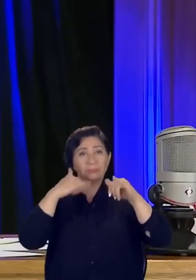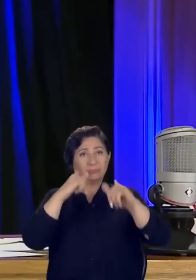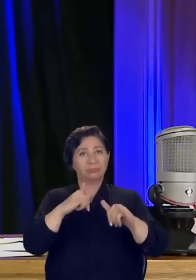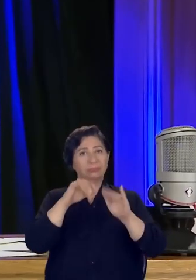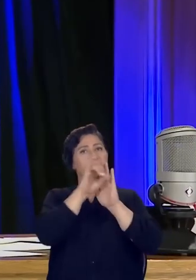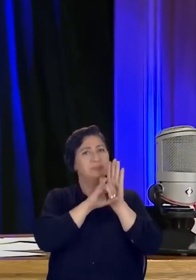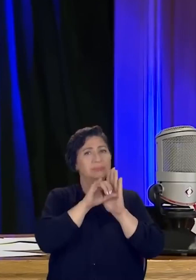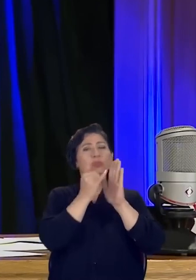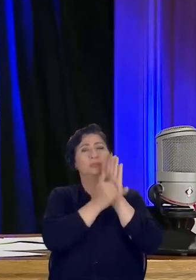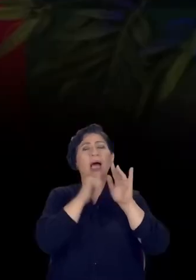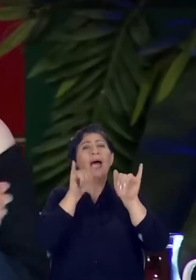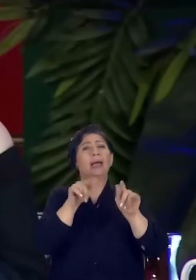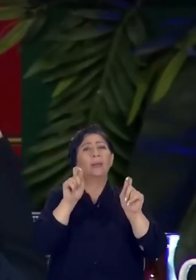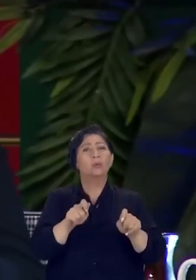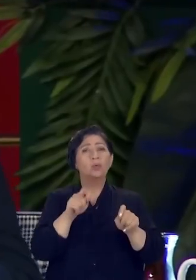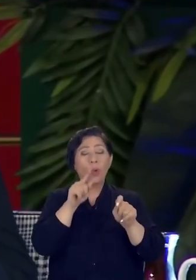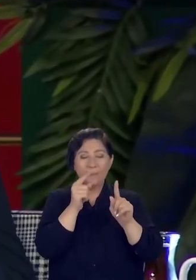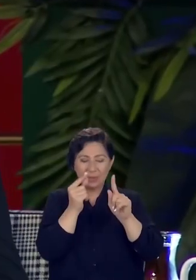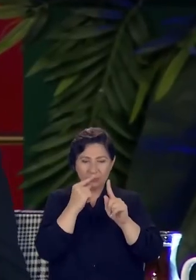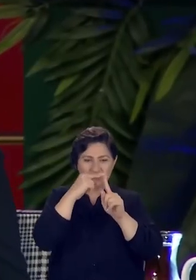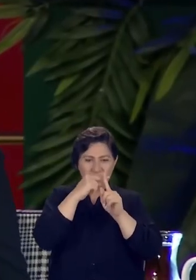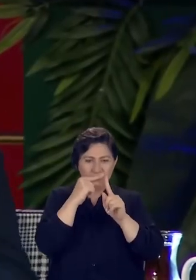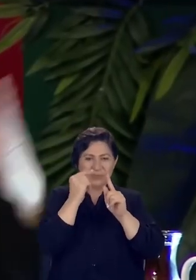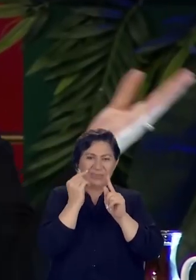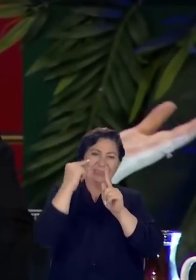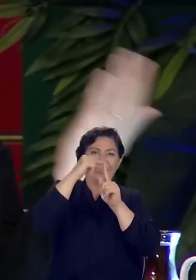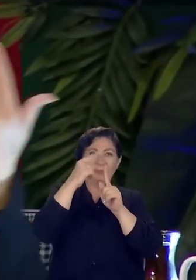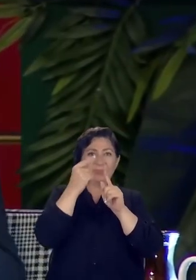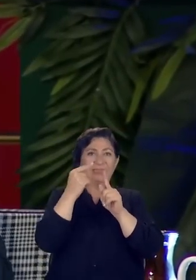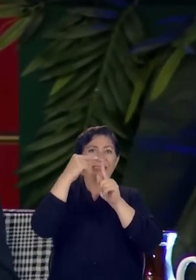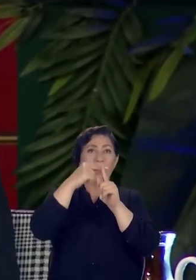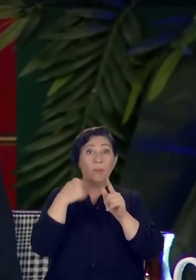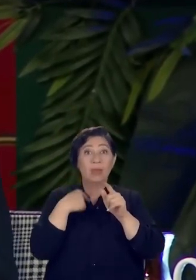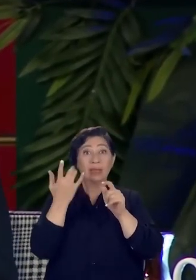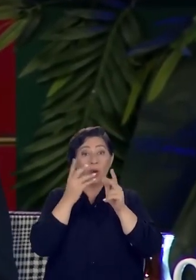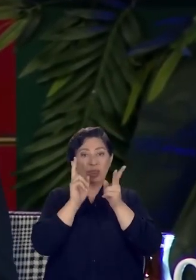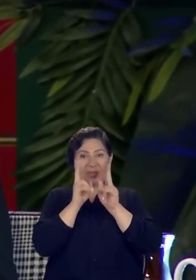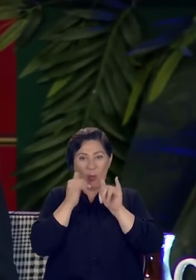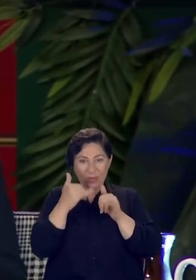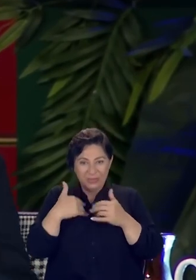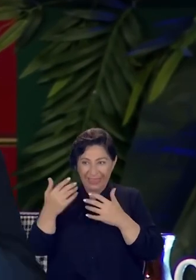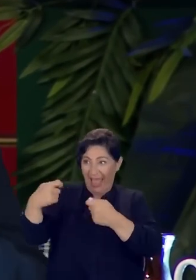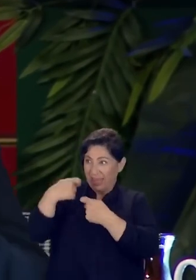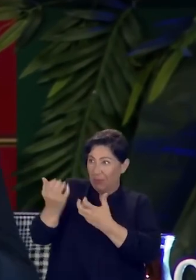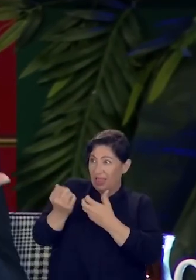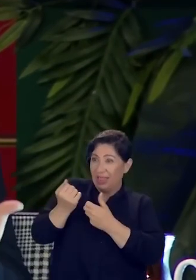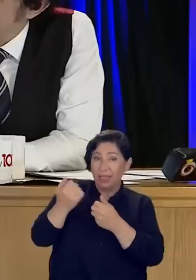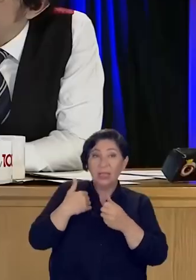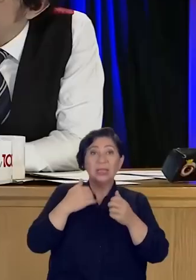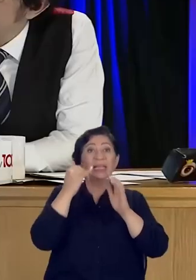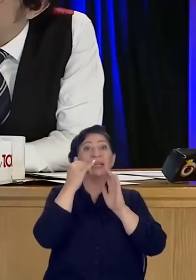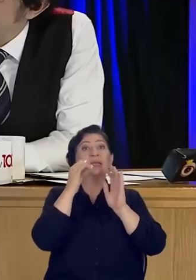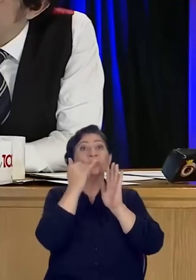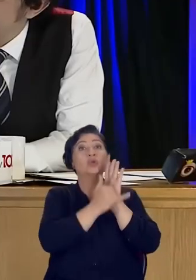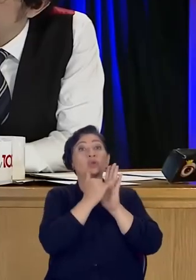aynısını yapıyoruz. Ve özellikle onu belli bir noktaya da taşımanız gerekiyor. Hatta ben ona kapılmamak için işte oyunculuk eğitimi almaya başladım. Yani sosyal